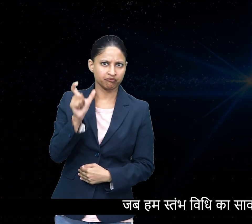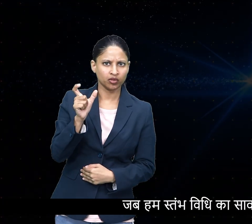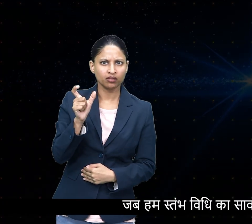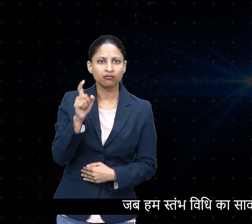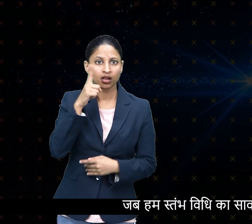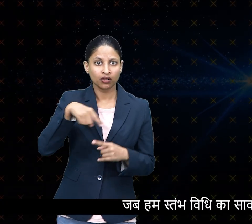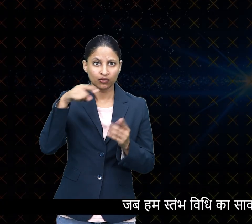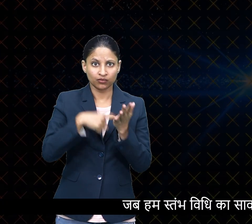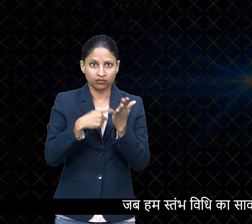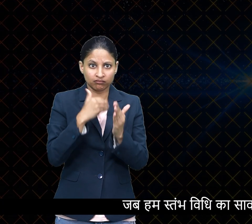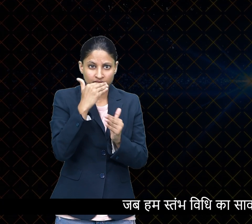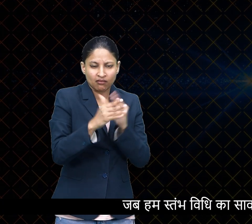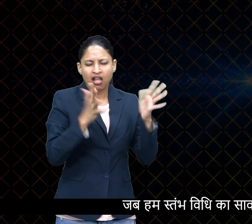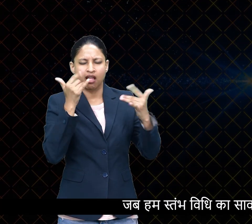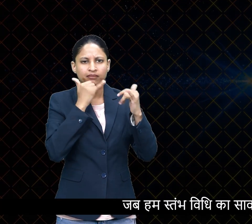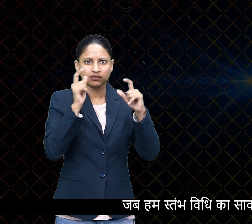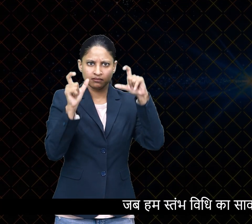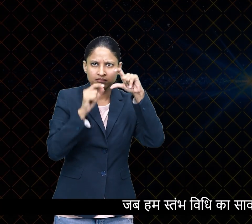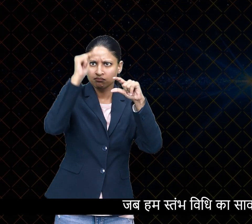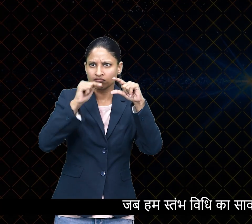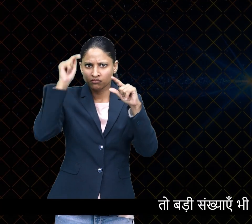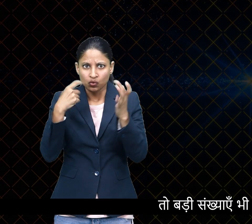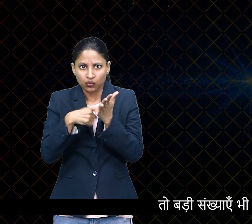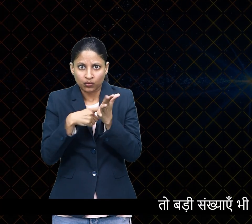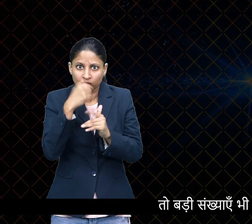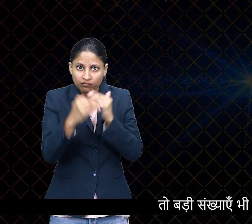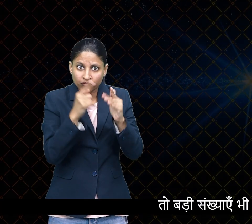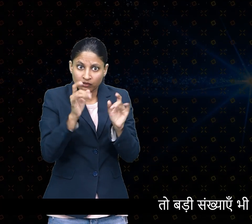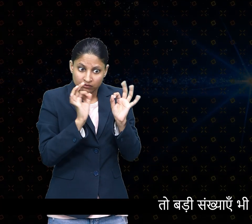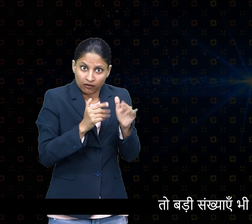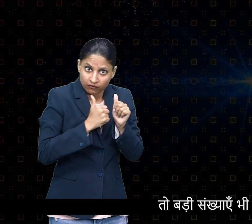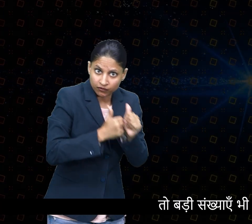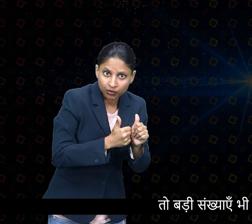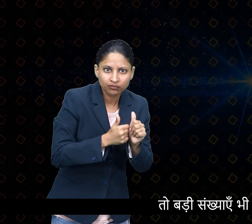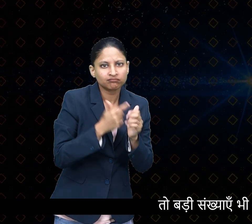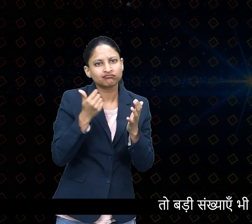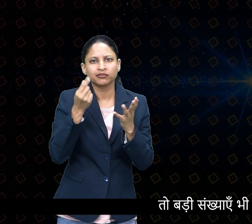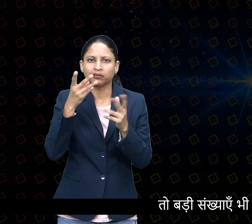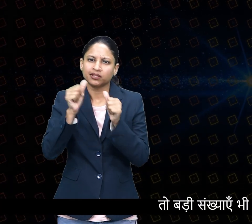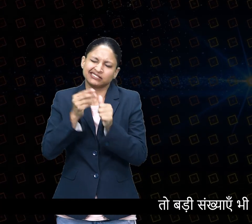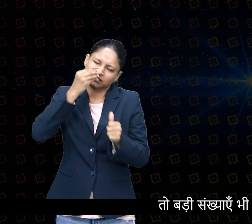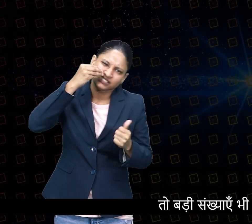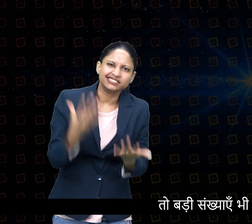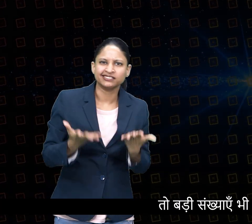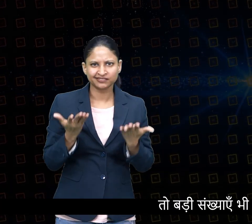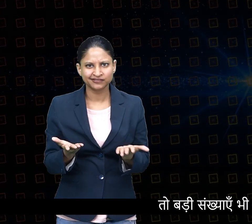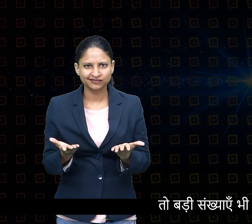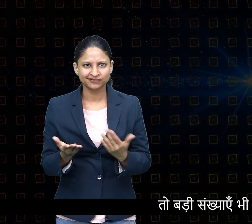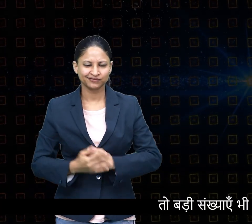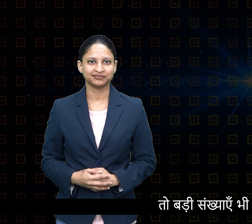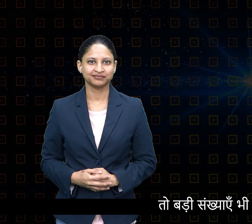जब हम स्तंभ विधि का सावधानी पूर्वक उपयोग करते हैं तो बड़ी संख्याएं भी आसान हो जाती है।